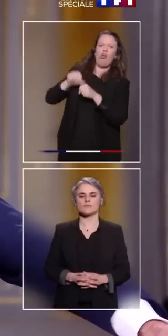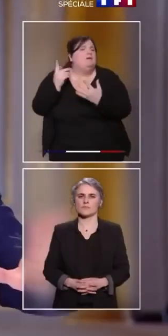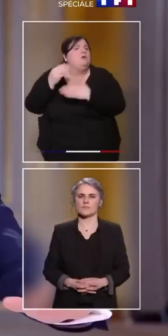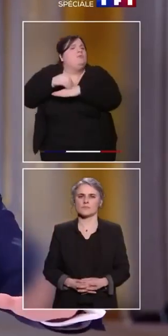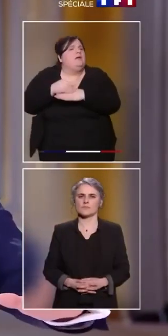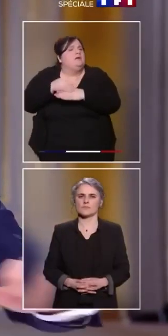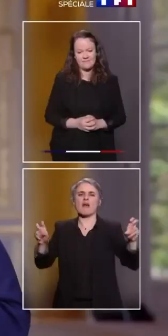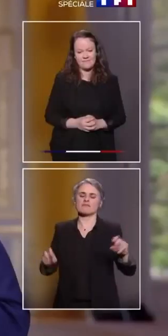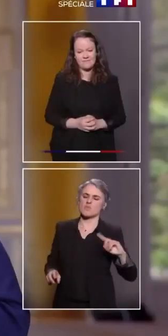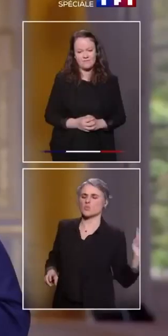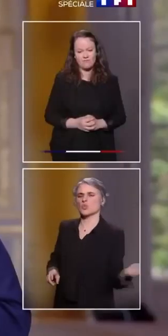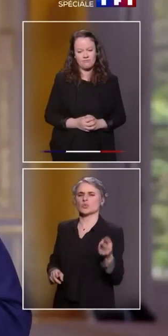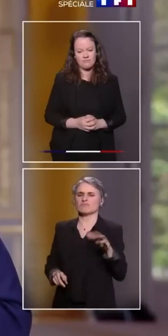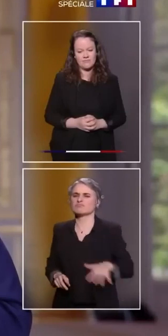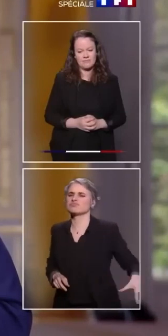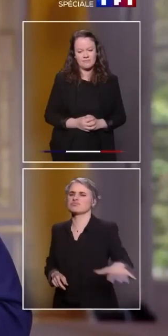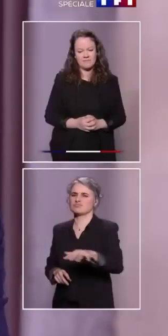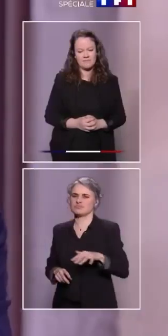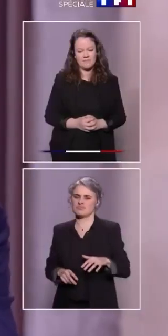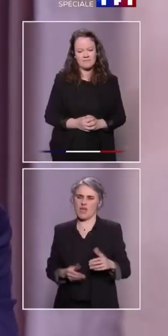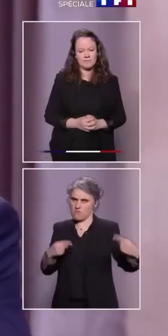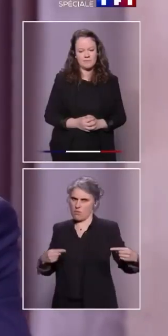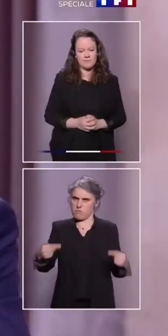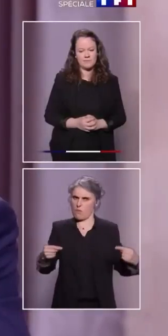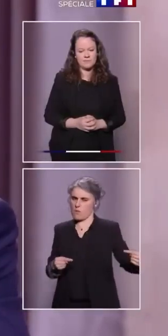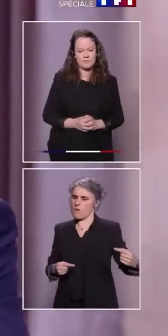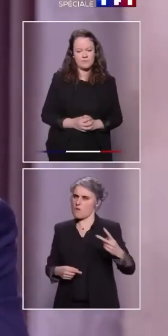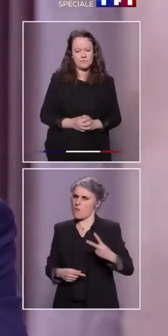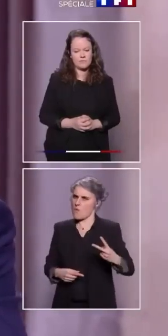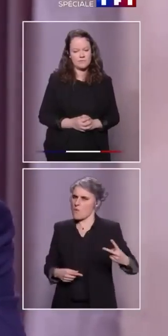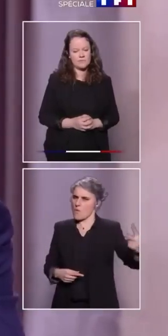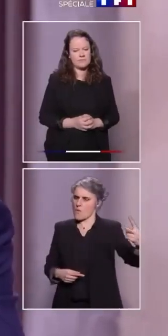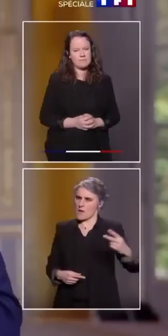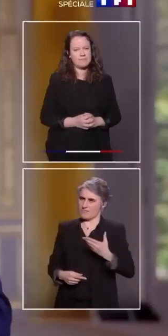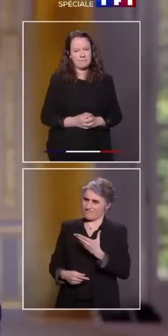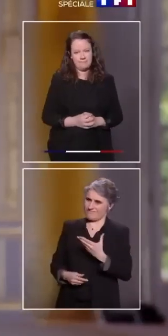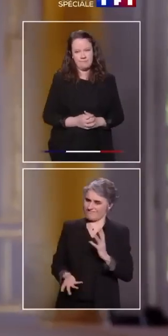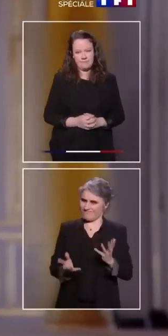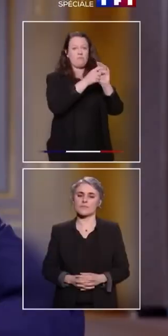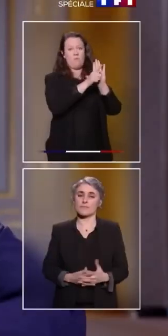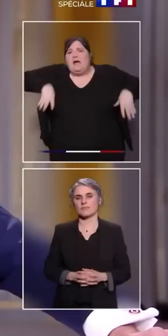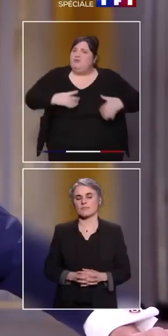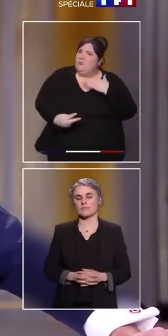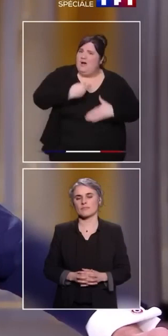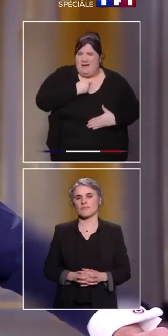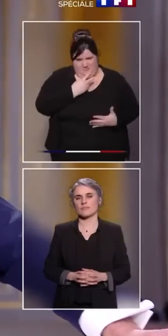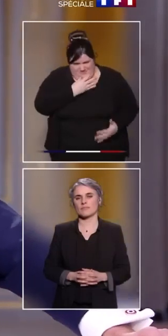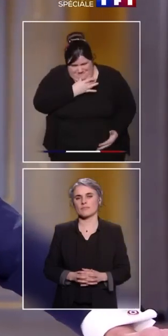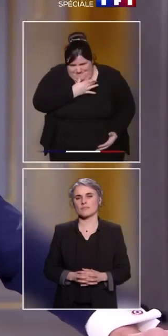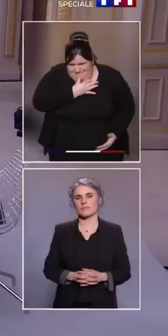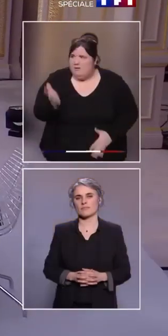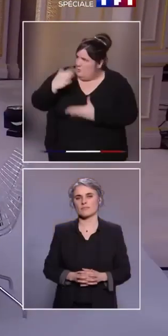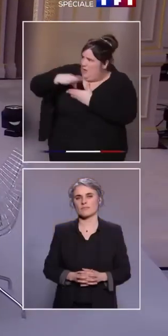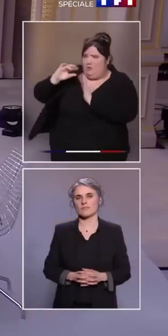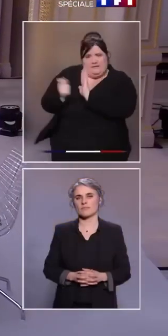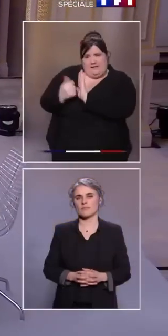sobriété. Il n'y a pas de problème. Aujourd'hui, le pays paraît plus fracturé que jamais. Est-ce que vous avez le sentiment d'avoir raté quelque chose? Non. Pourquoi en sommes-nous